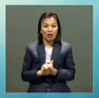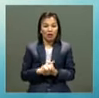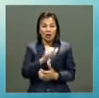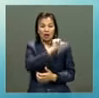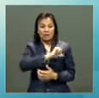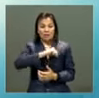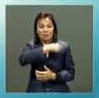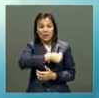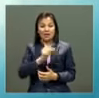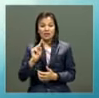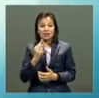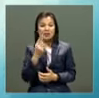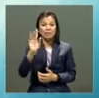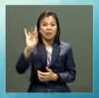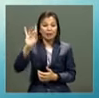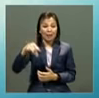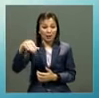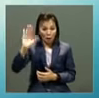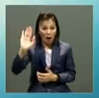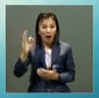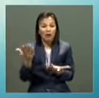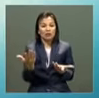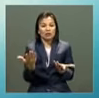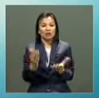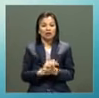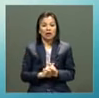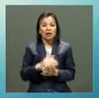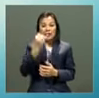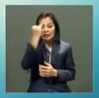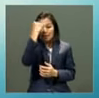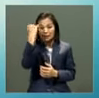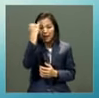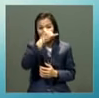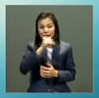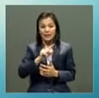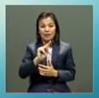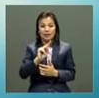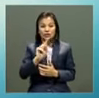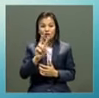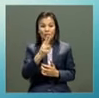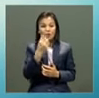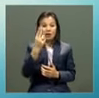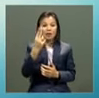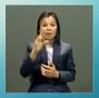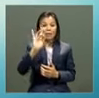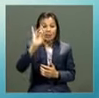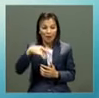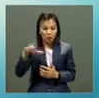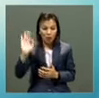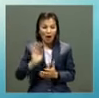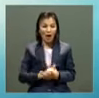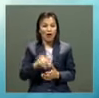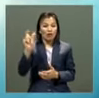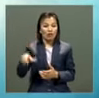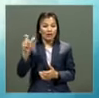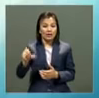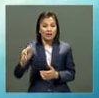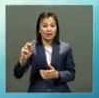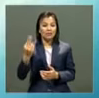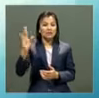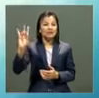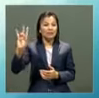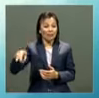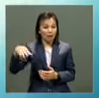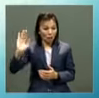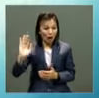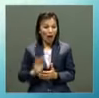นก็ 18,000 กว่าศพอิตาลี 21,000 กว่าศพฝรั่งเศสอยู่ที่ 17,000 กว่าศพ